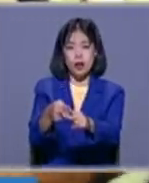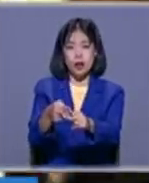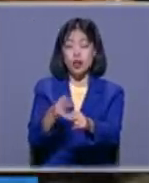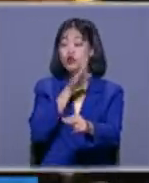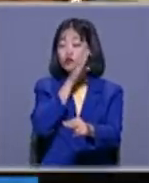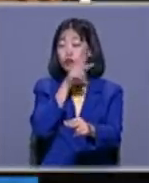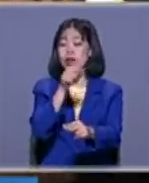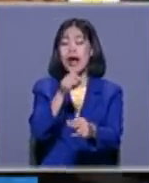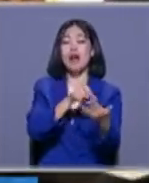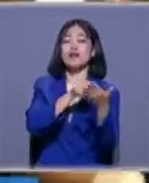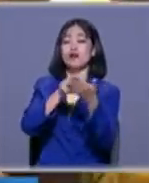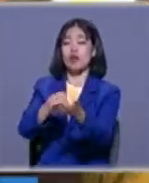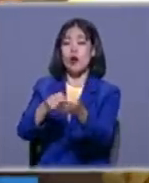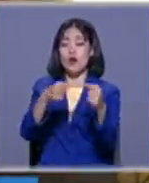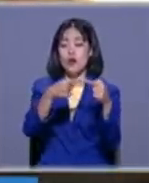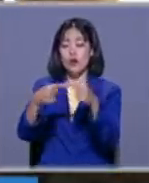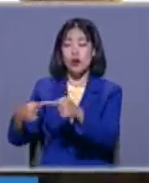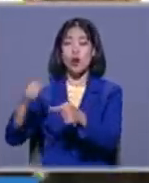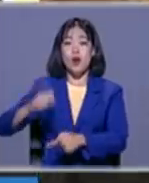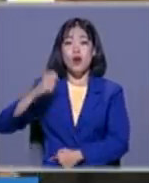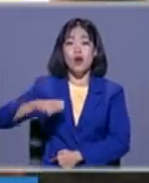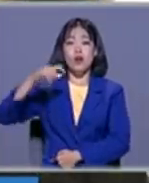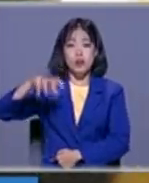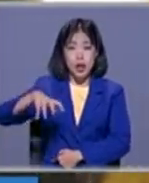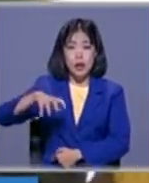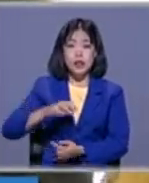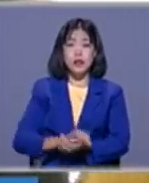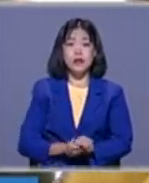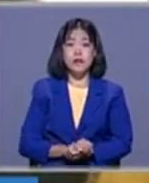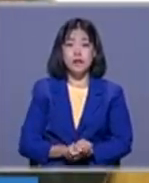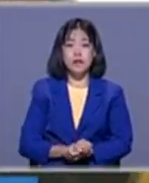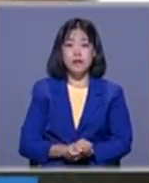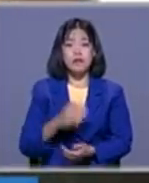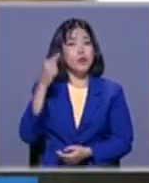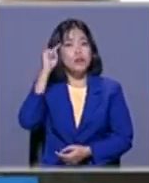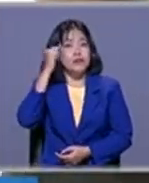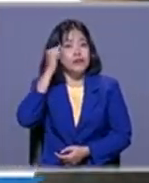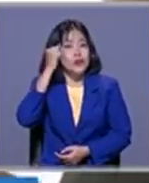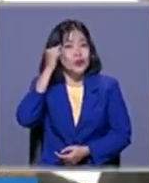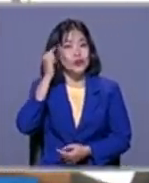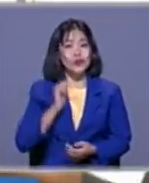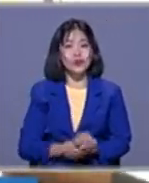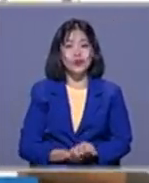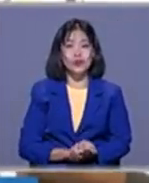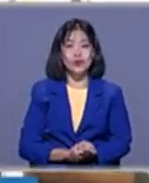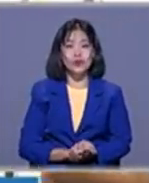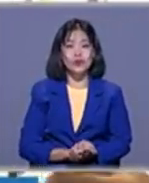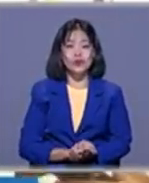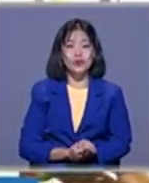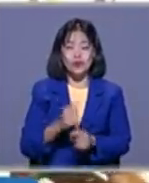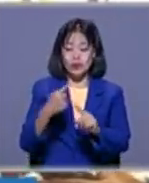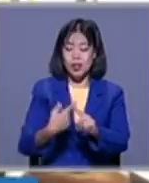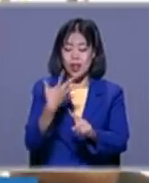ยทีนี้ไปร้องศาลล่ะ จะมีโอกาสเป็นเดดล็อกไหมคะ ไม่ทราบ ถ้ามันไม่ทันเก้าที่สุ ดไม่ทราบผ